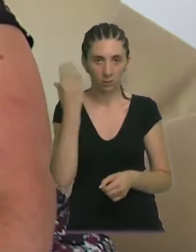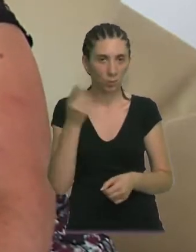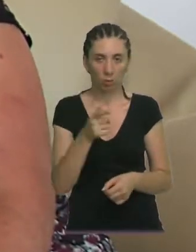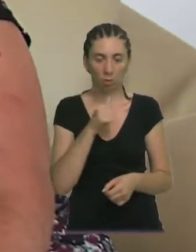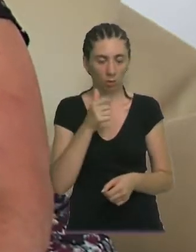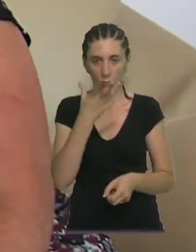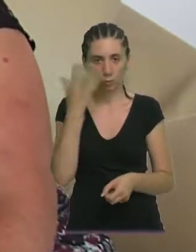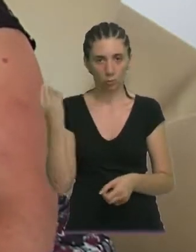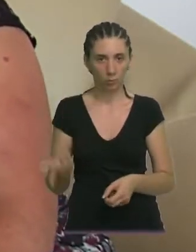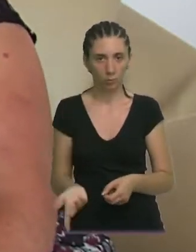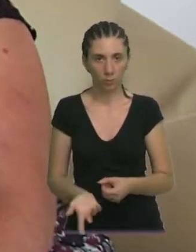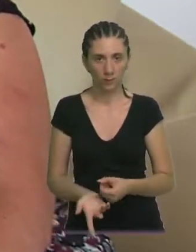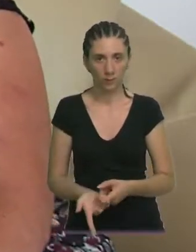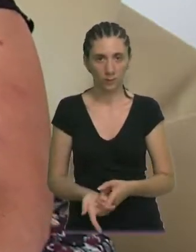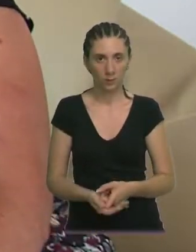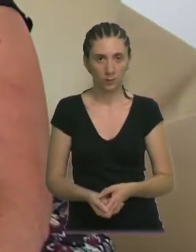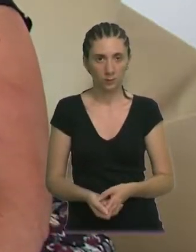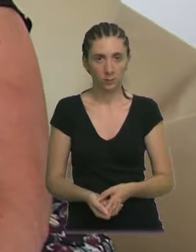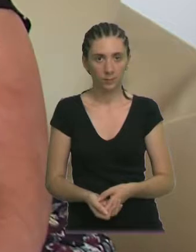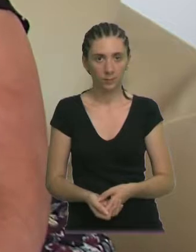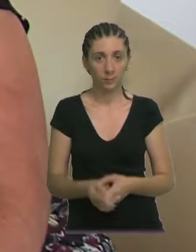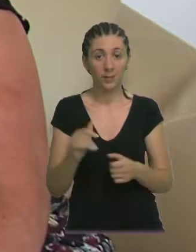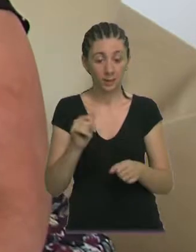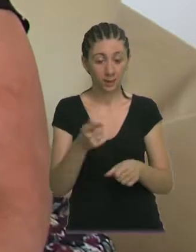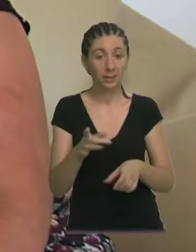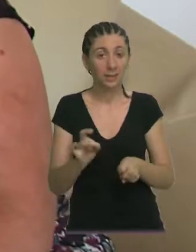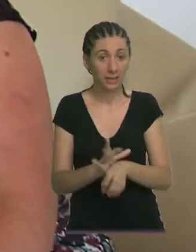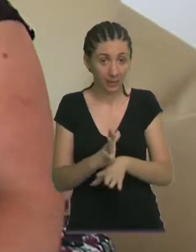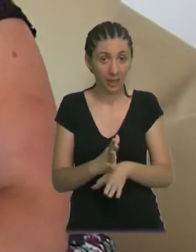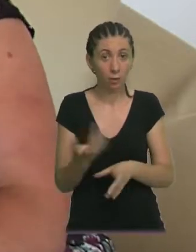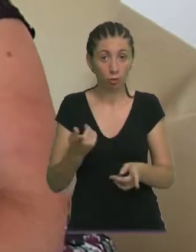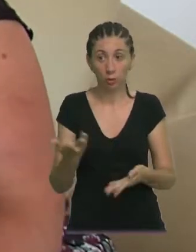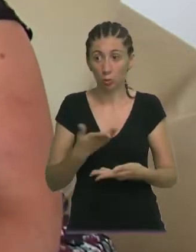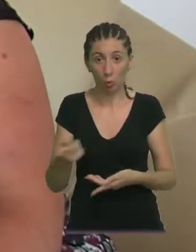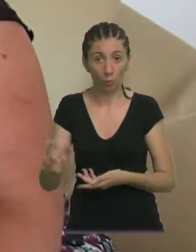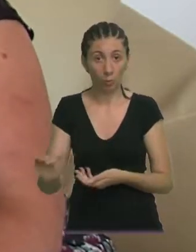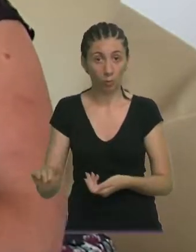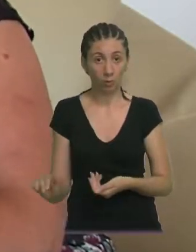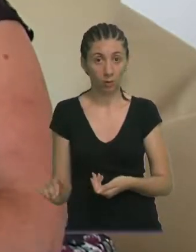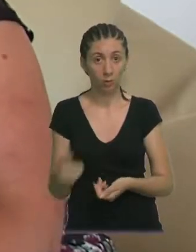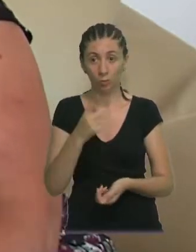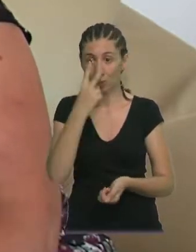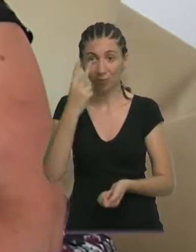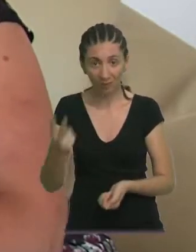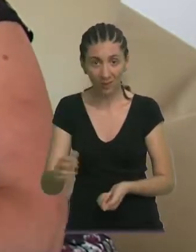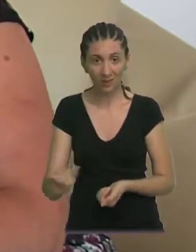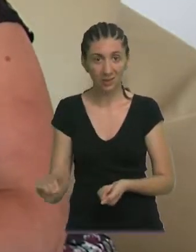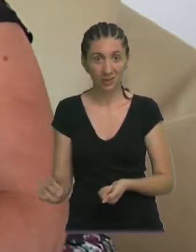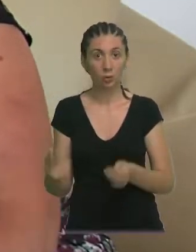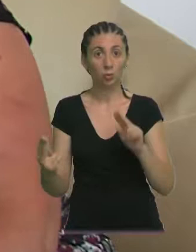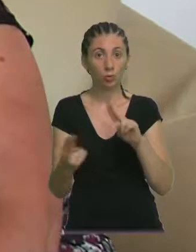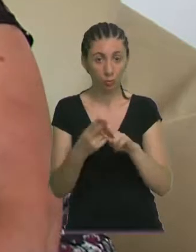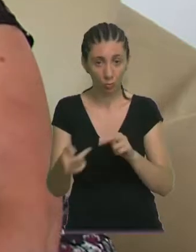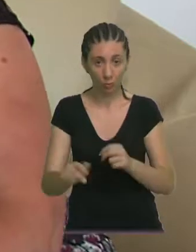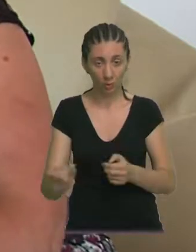ne možete zaboraviti. Koliko si sretan što si dobio djecu i što ih vidiš i što si